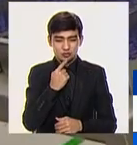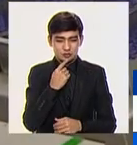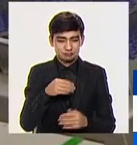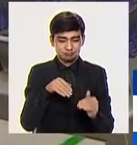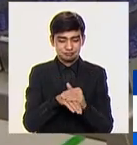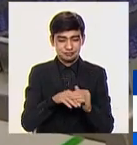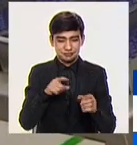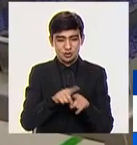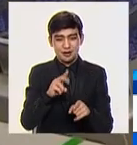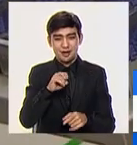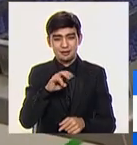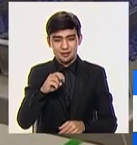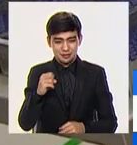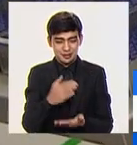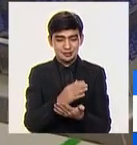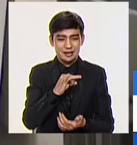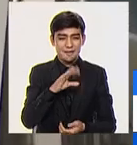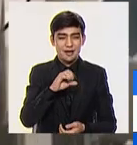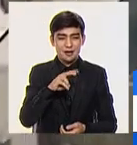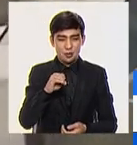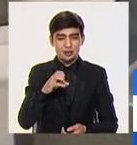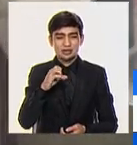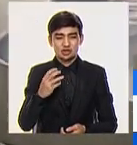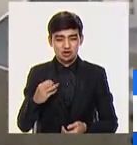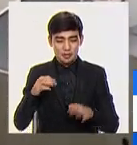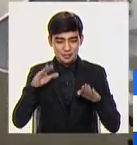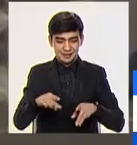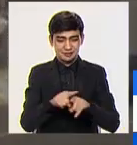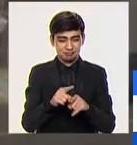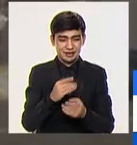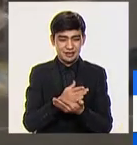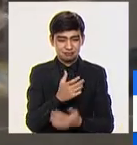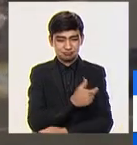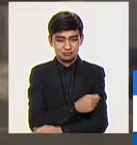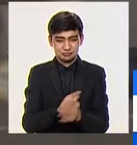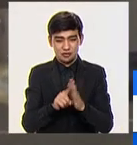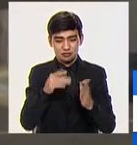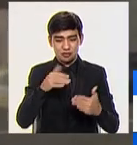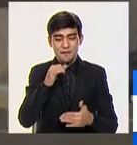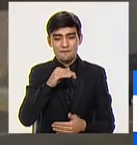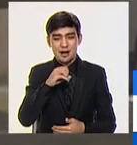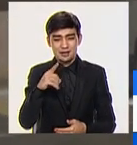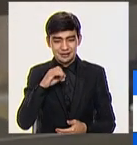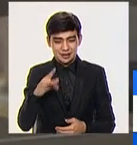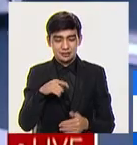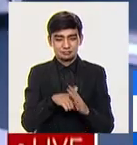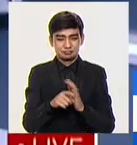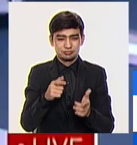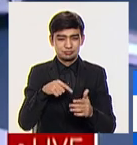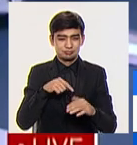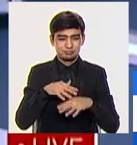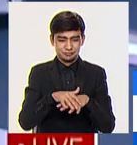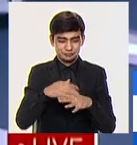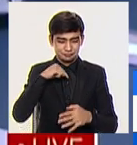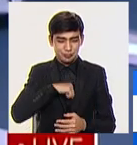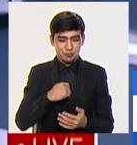уже используют в Канаде, Великобритании и США. Отличительная особенность прививки от Pfizer – она действует на генном уровне и